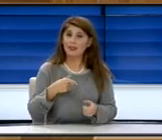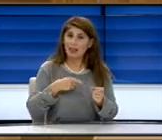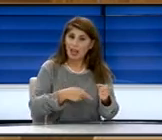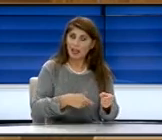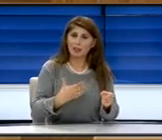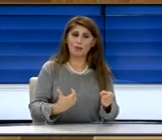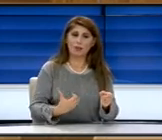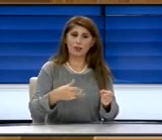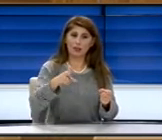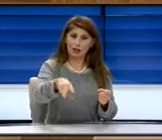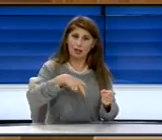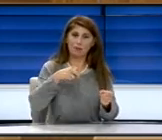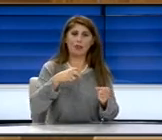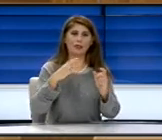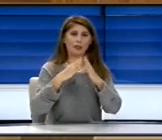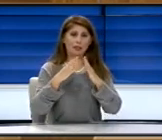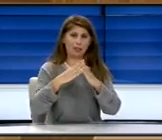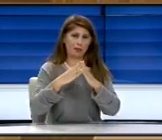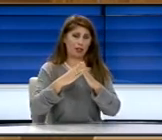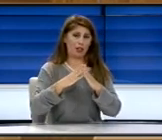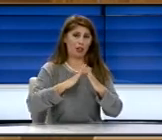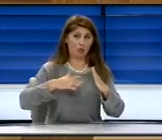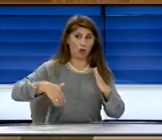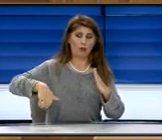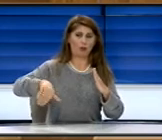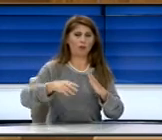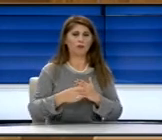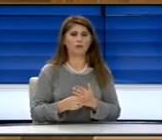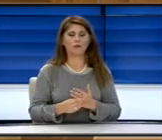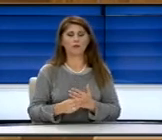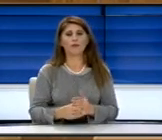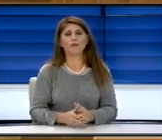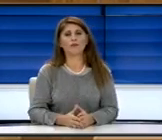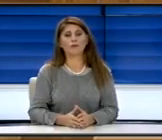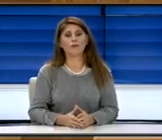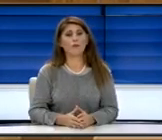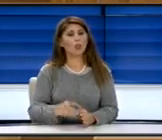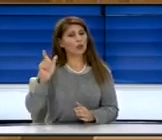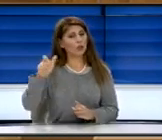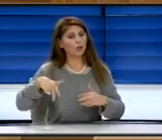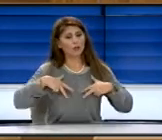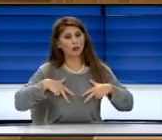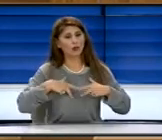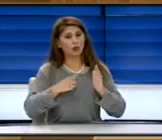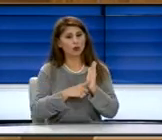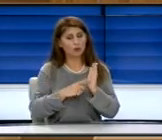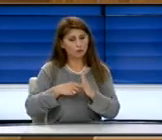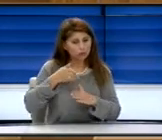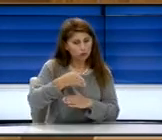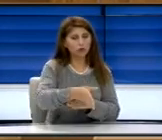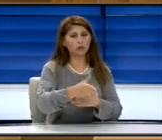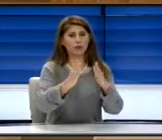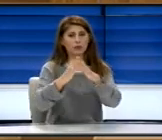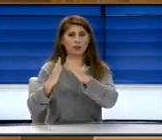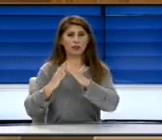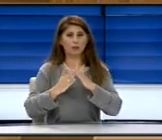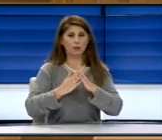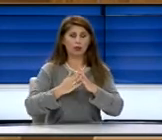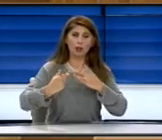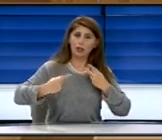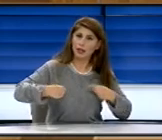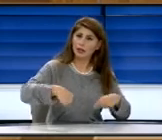είναι να αρπάζεις τα σπίτια του Κοσμάκη. Βέβαια, το ίδιο το κράτος σας, αυτό που νόμιμα μπουκάρει στα σπίτια του λαού για να τα